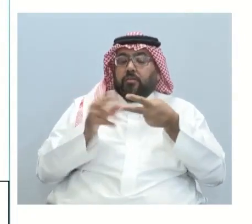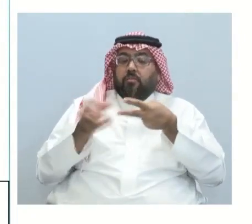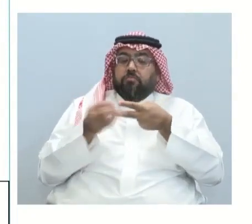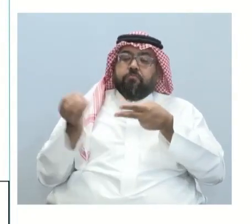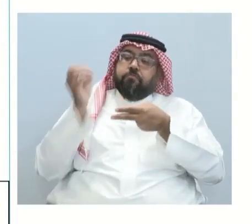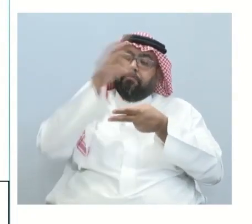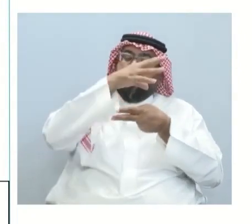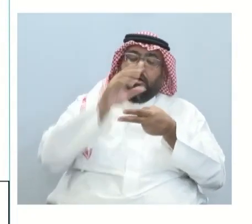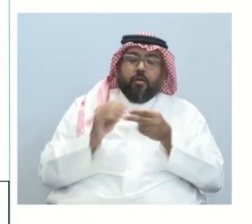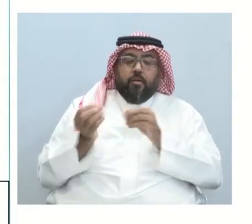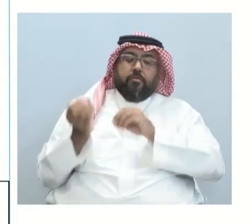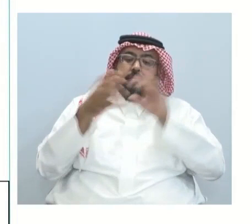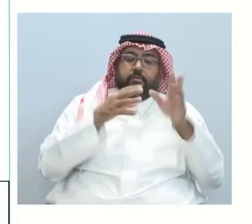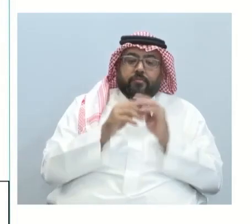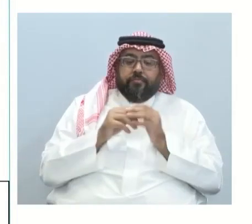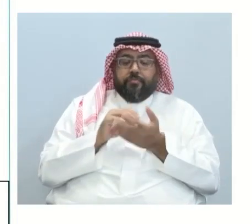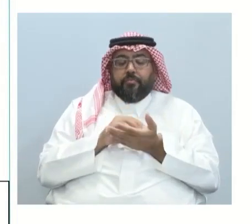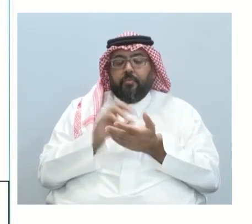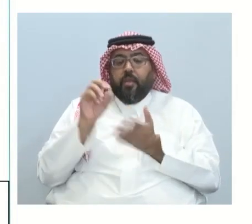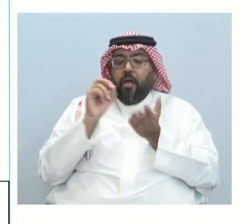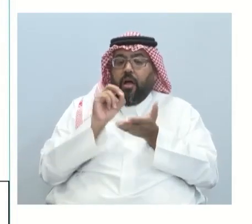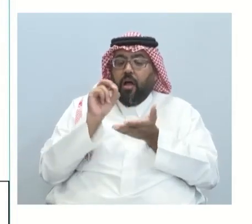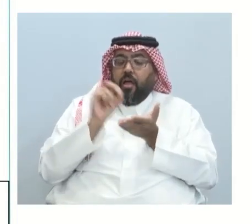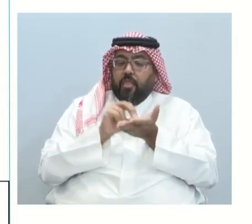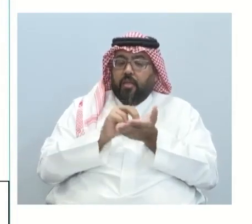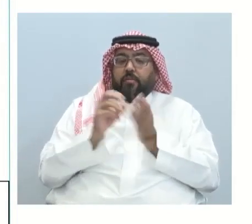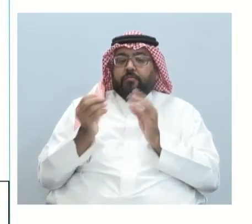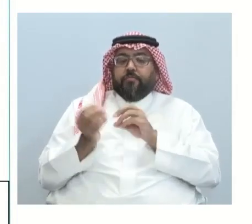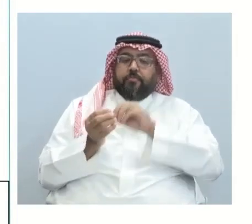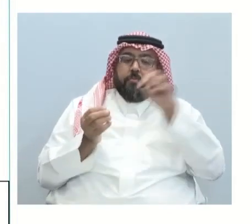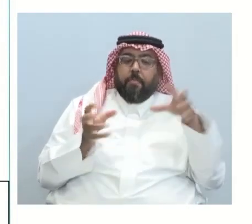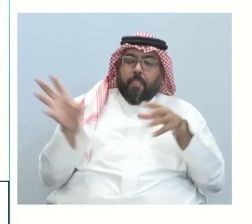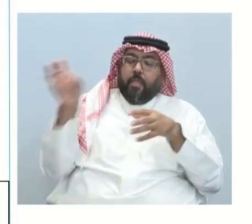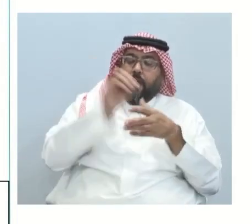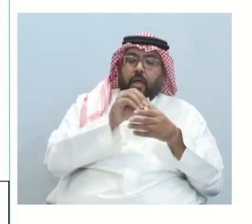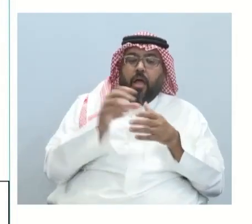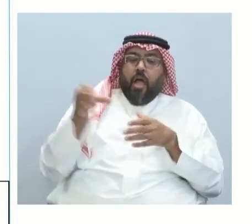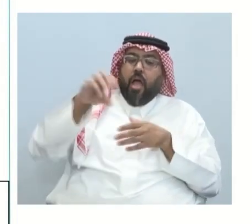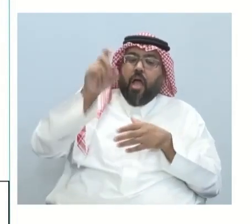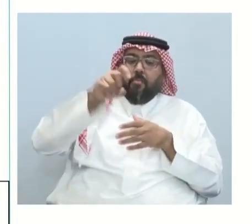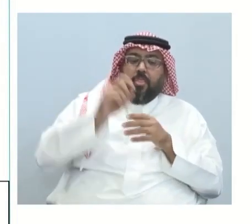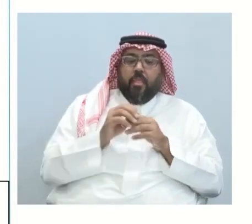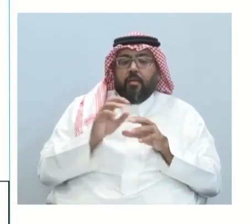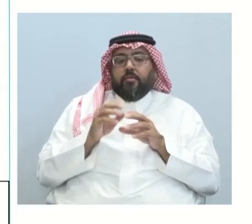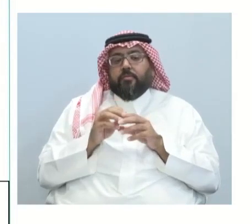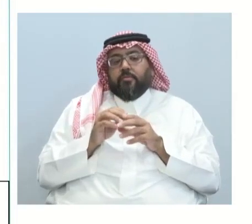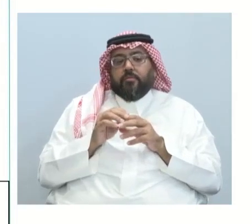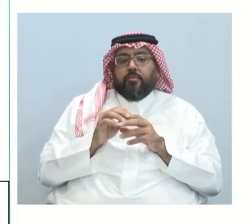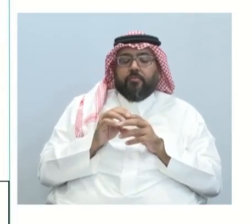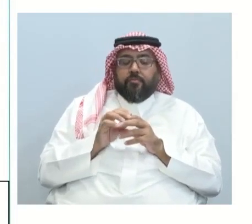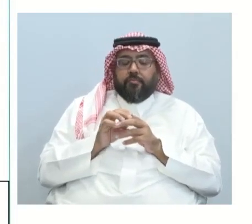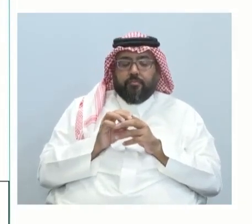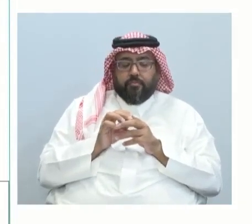الزوج الحر لاجل كذا صنفناه على انه قاعده فيتم الارتباط بين الحمض والقاعد مثل المركب الذي هو موجود